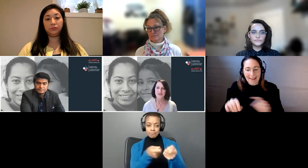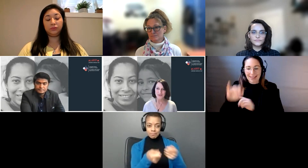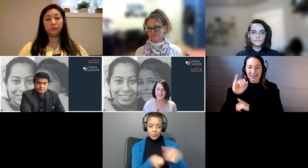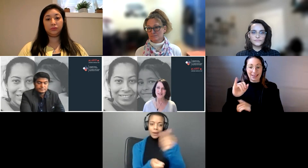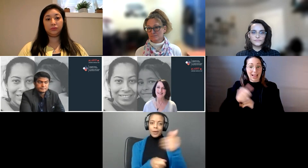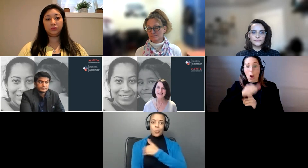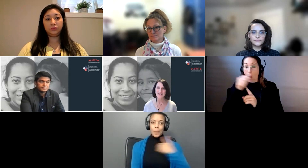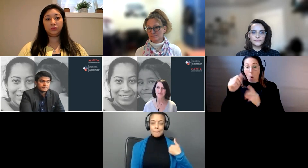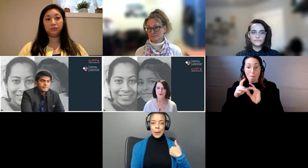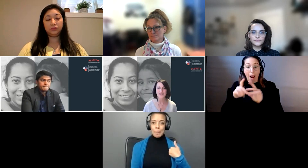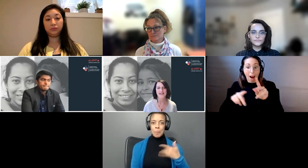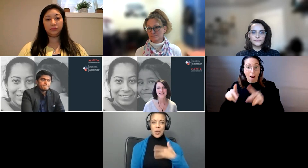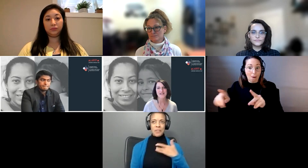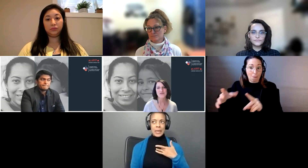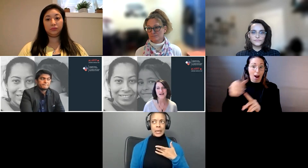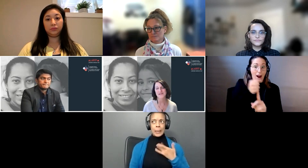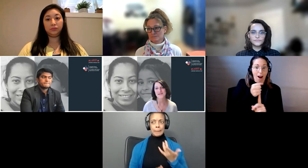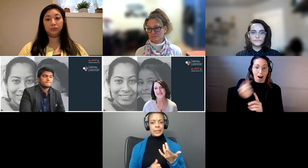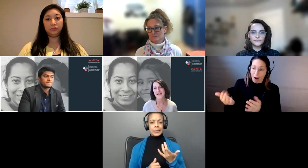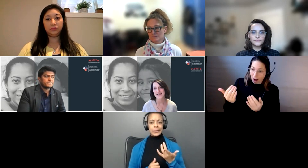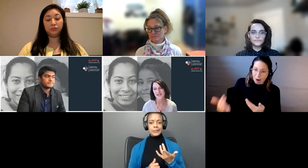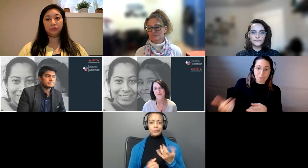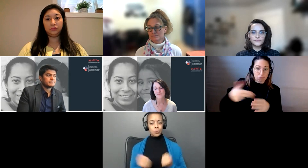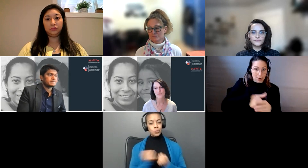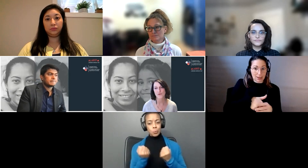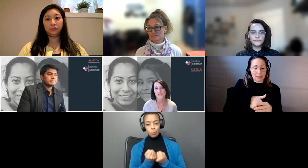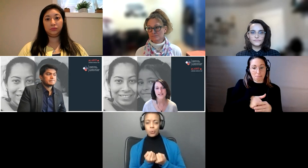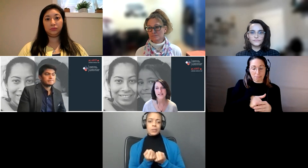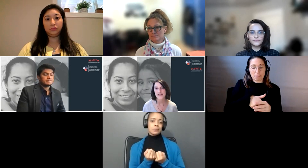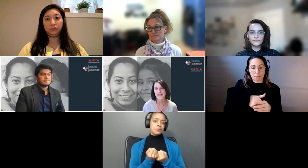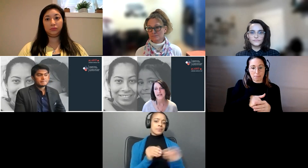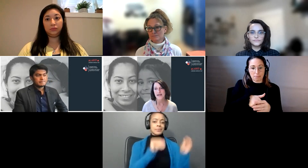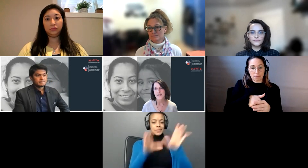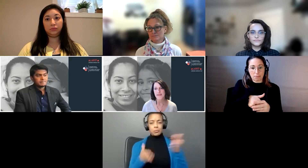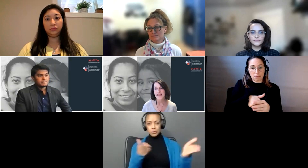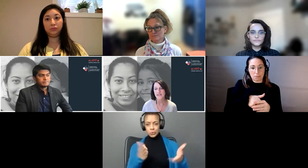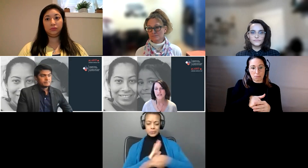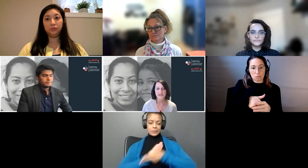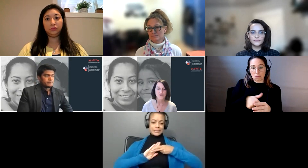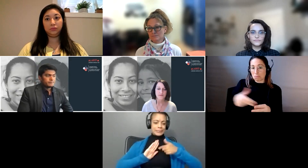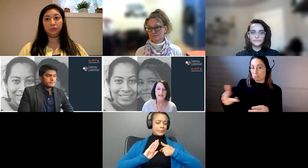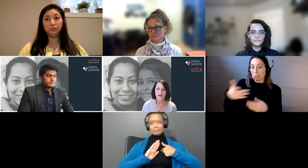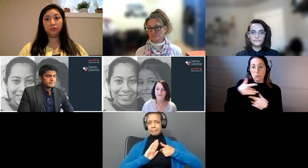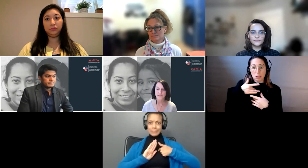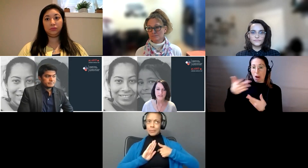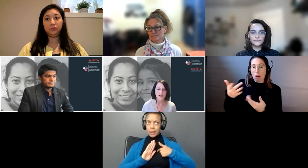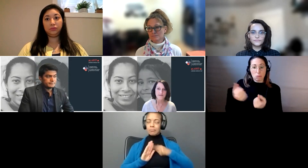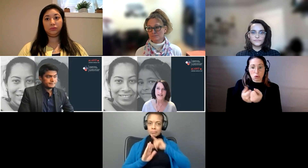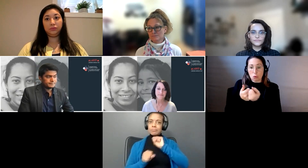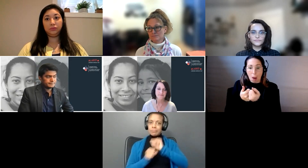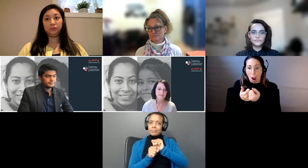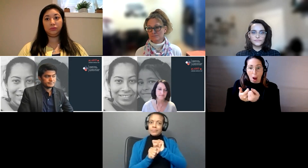membres qui ne se voient pas comme étant des supports aux nouveaux